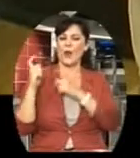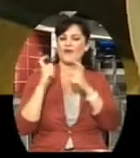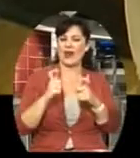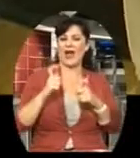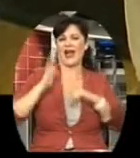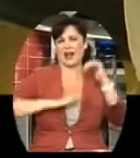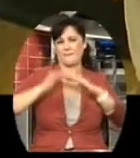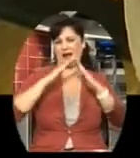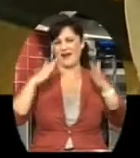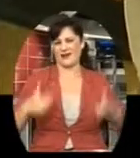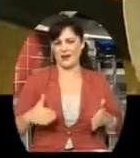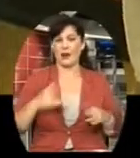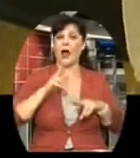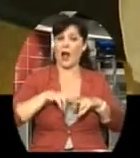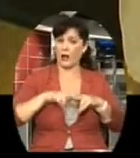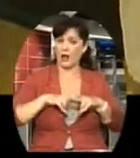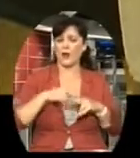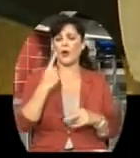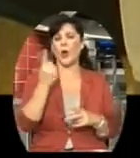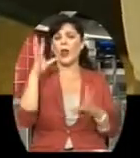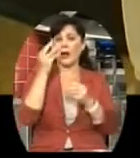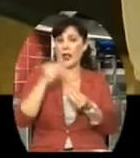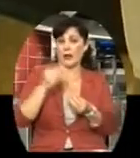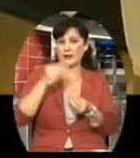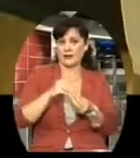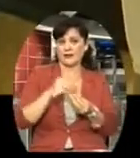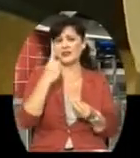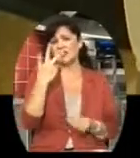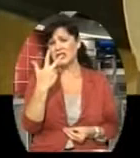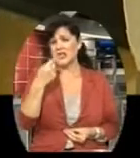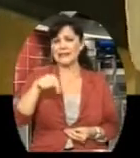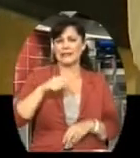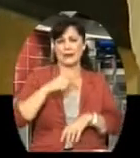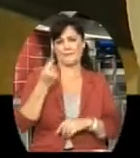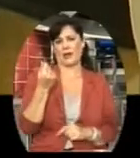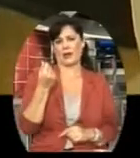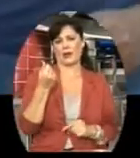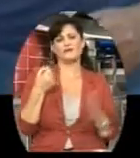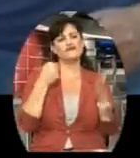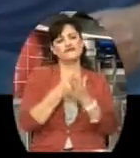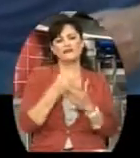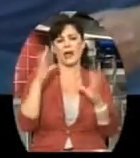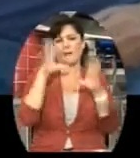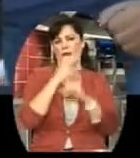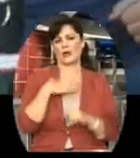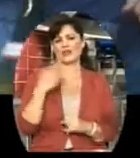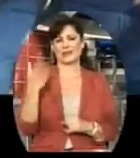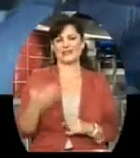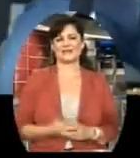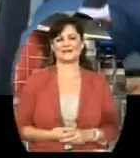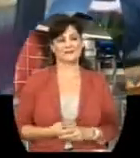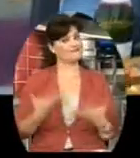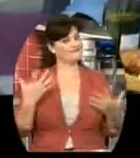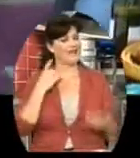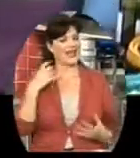שם, שמשם בעצם אנחנו, כל לילה נוסף הוא בין שליש לחצי מחיר, עד כמה לילות שרוצים. לחיים, אני פורך, מה שאני